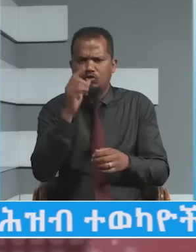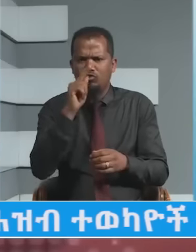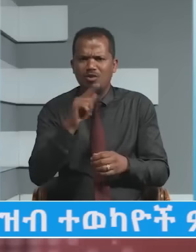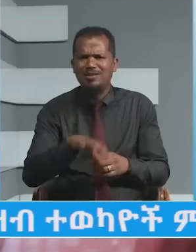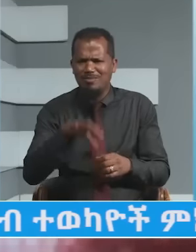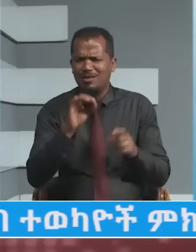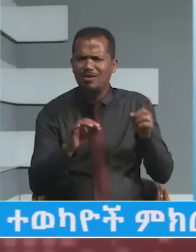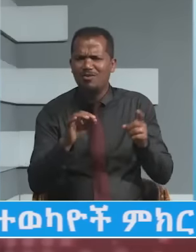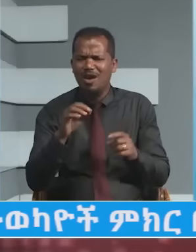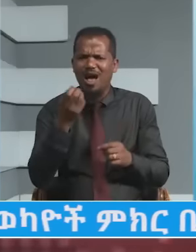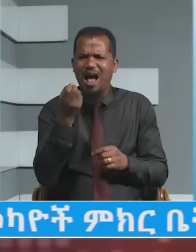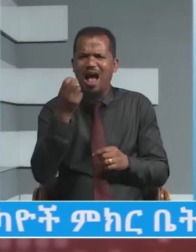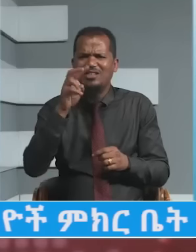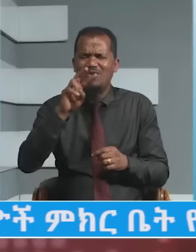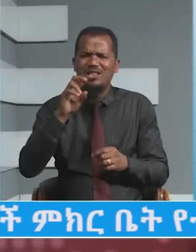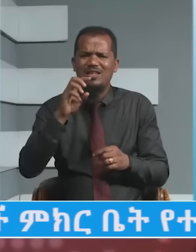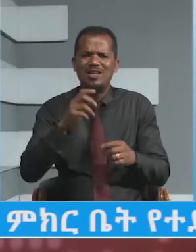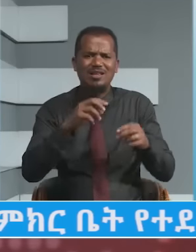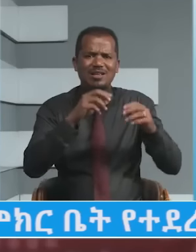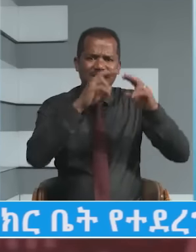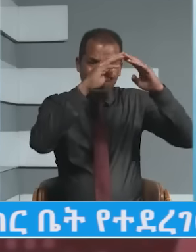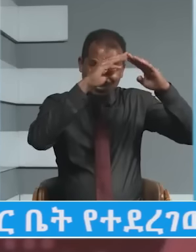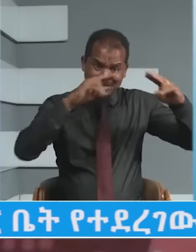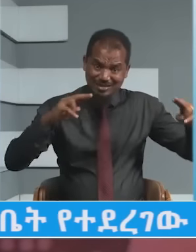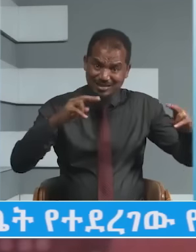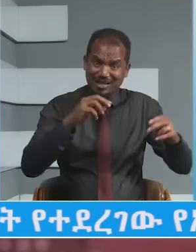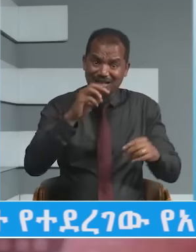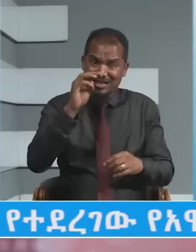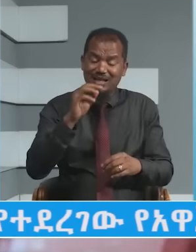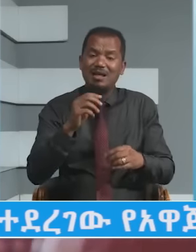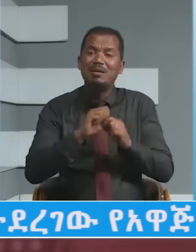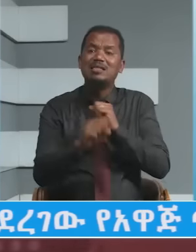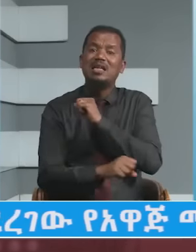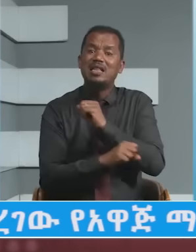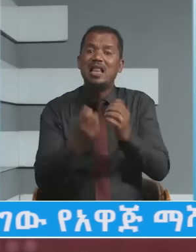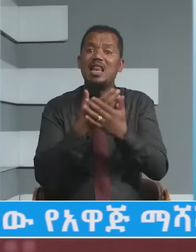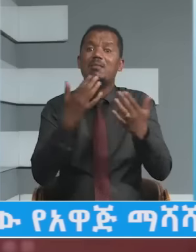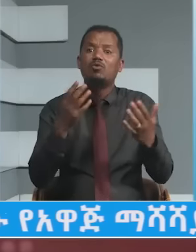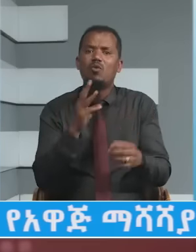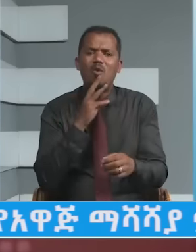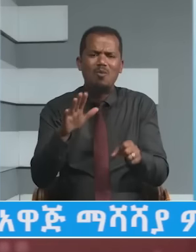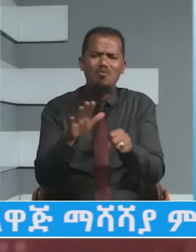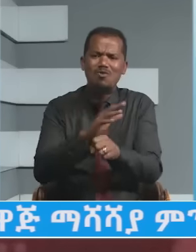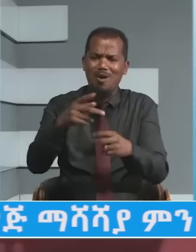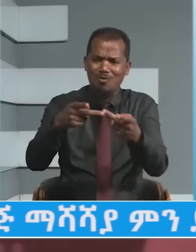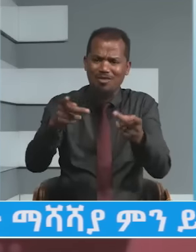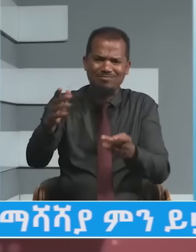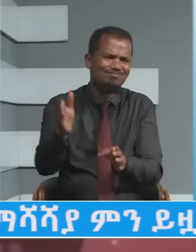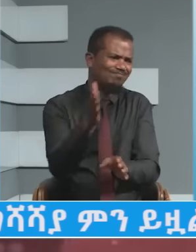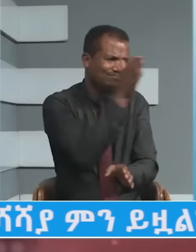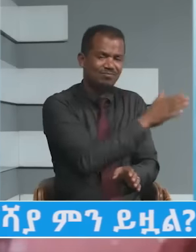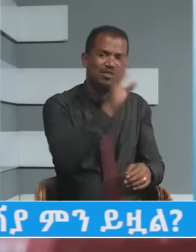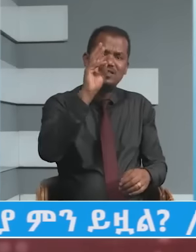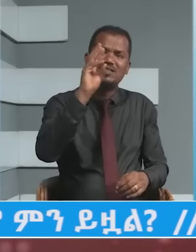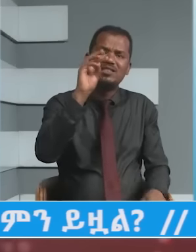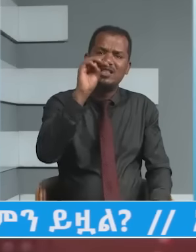በዞኑ ከሚገኙ ከ12ቱ ሰፈራ ጣቢያዎች ውስጥ መሰረተ ልማቱ የሚጀምረው ከውሃው ሙላት ርቀው